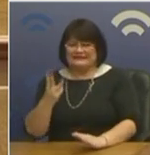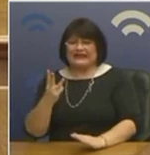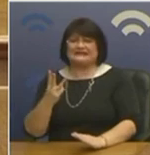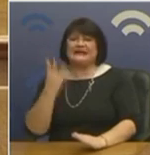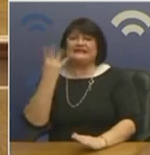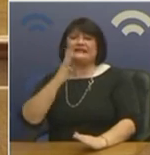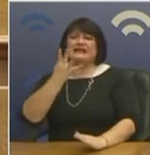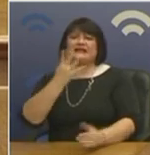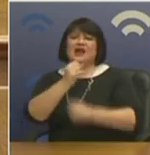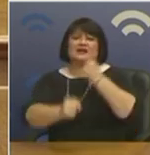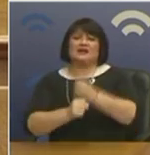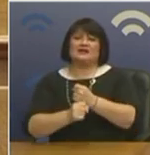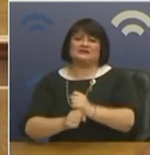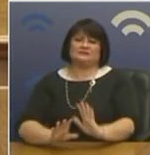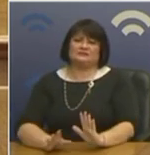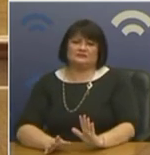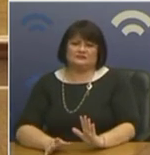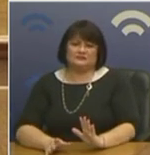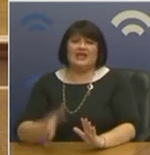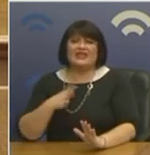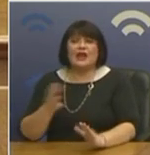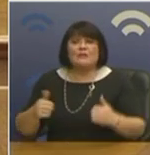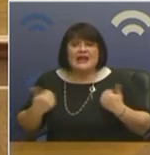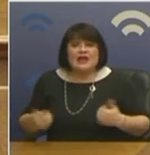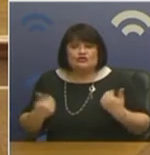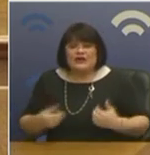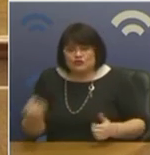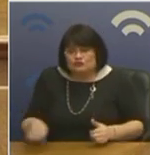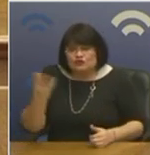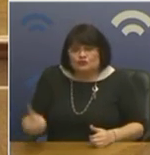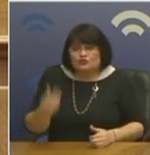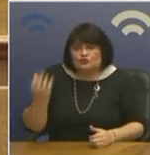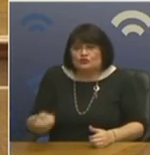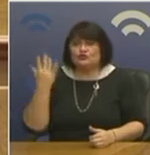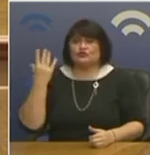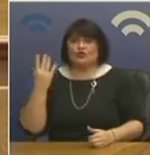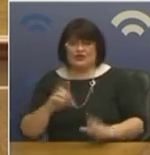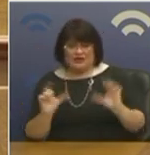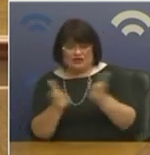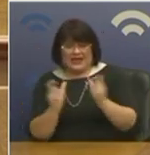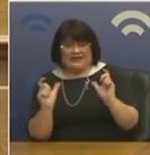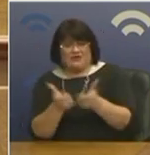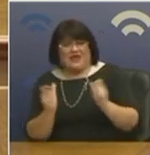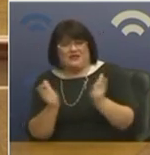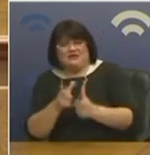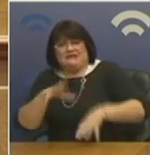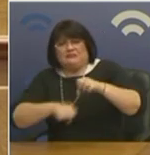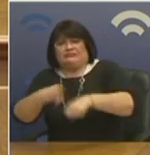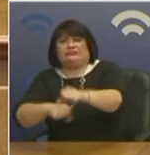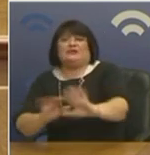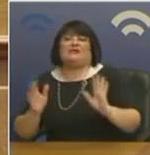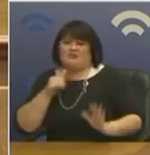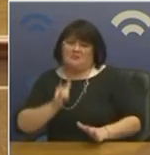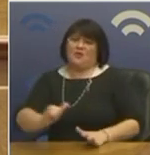παιδιά. Όποια και αν είναι η παράταξή τους. Θέλουμε νέους ανθρώπους που δεν είναι ουσιαστικά από την οικογενειοκρατία δομημένη, μεγαλωμένη ή